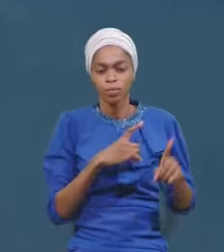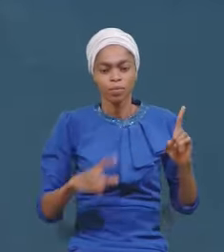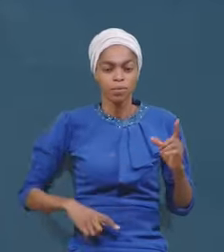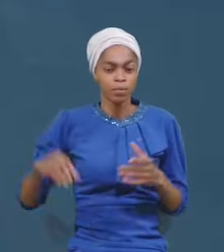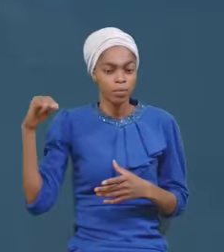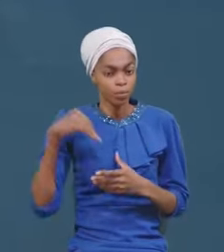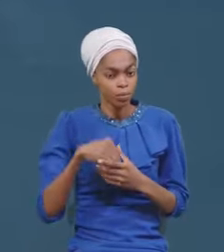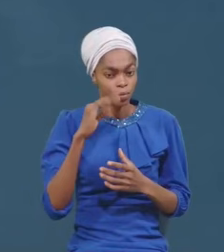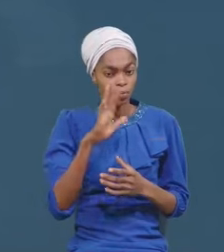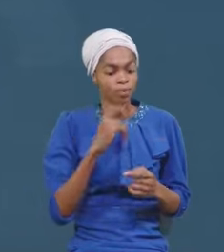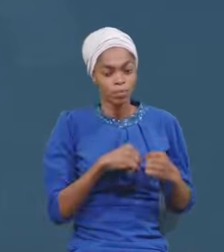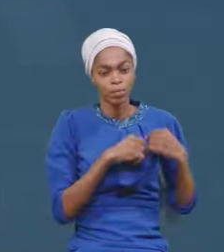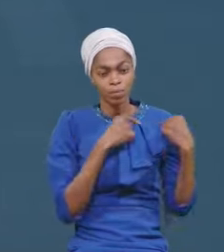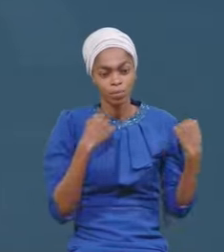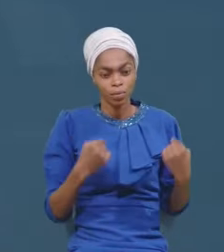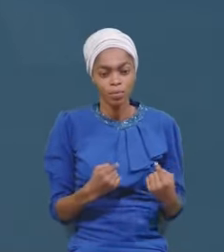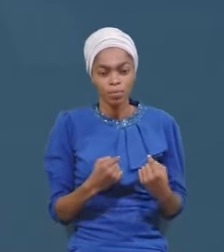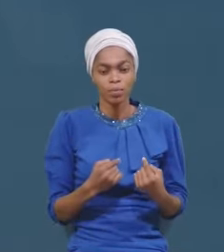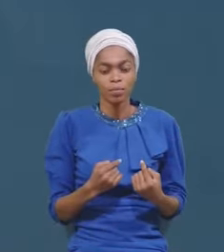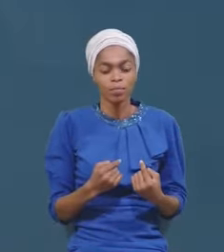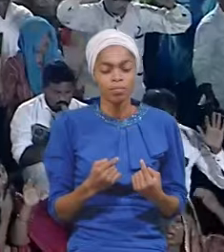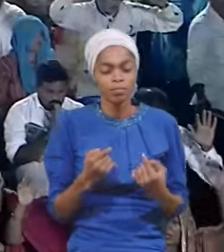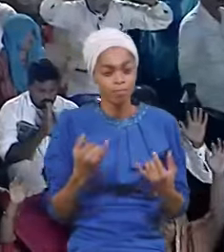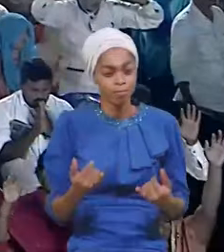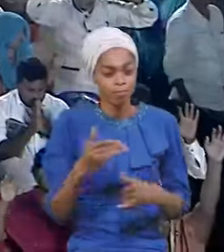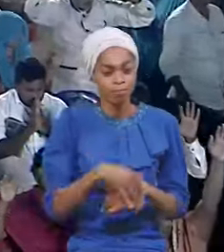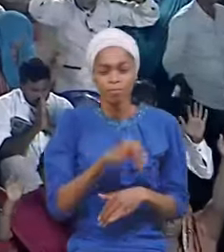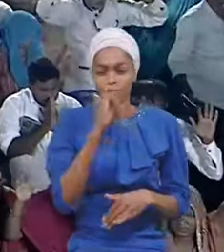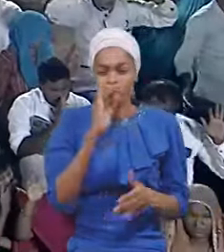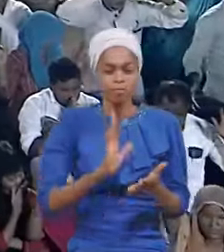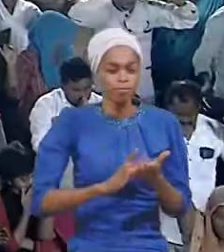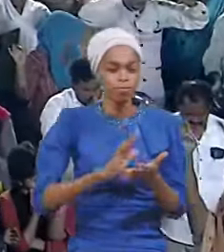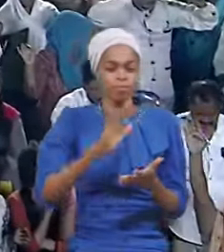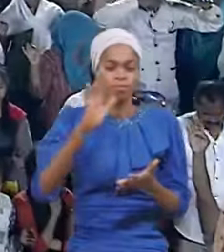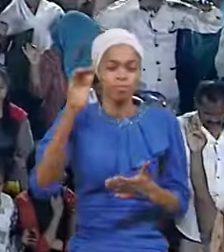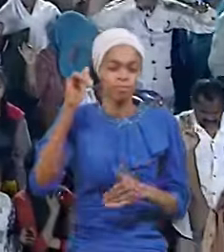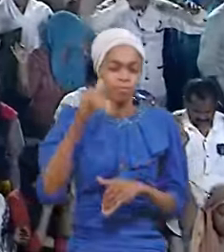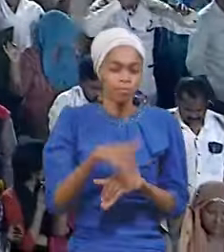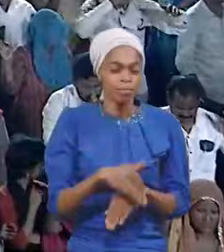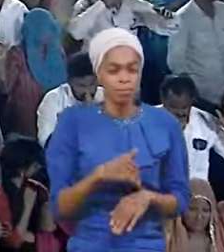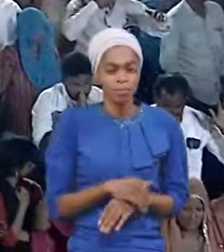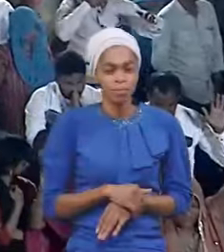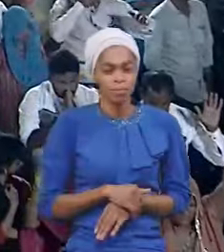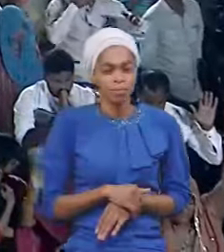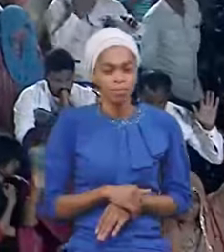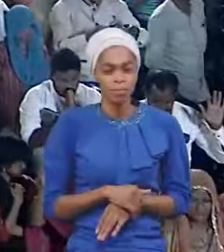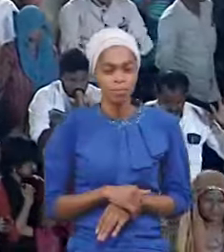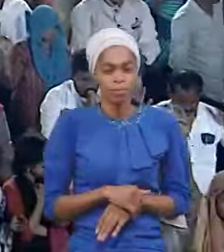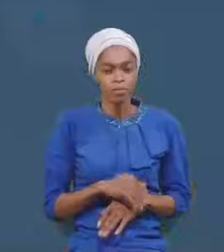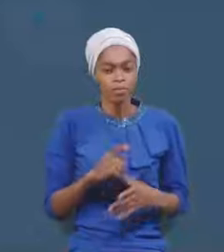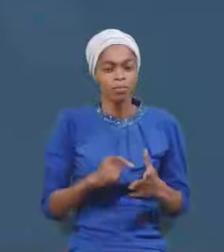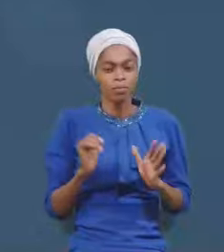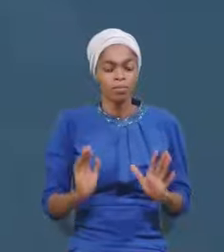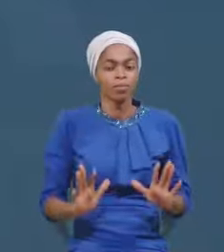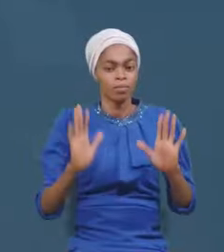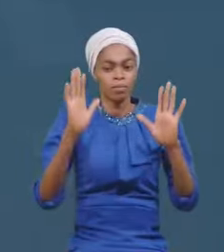ఎంత ఆనందకరమైన, వాట్ ఎ గ్లోరియస్ నైట్. పాపము పరిపక్వమై మరణం. యు హావ్ ది క్రౌడ్ ఆఫ్ థౌసండ్స్ నీ